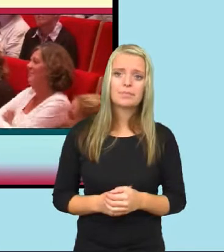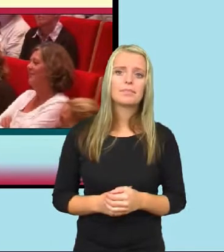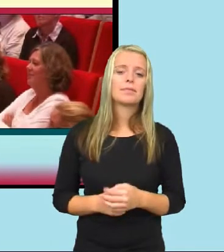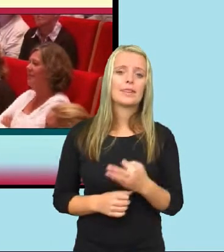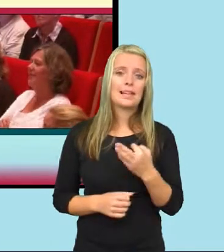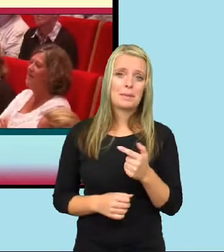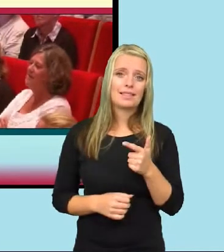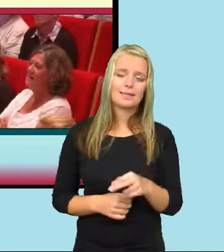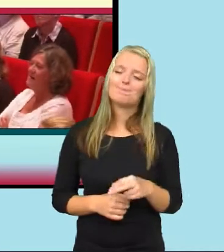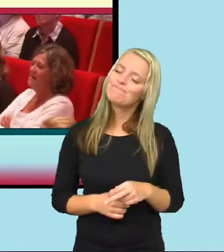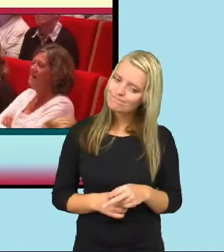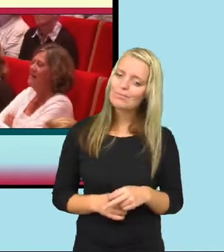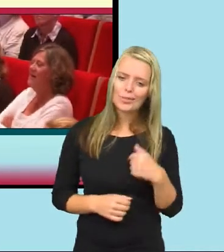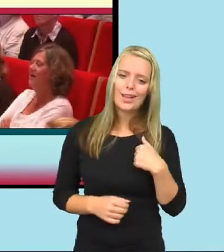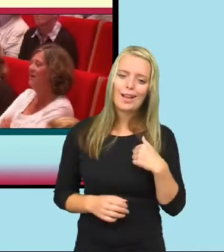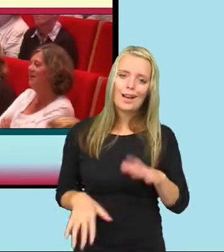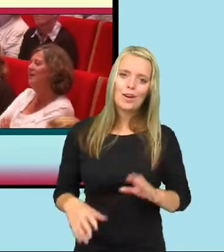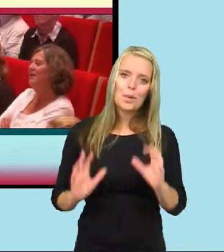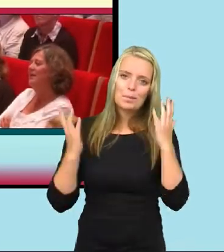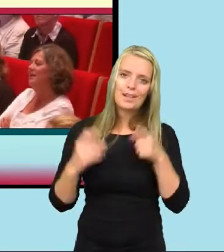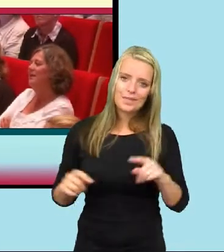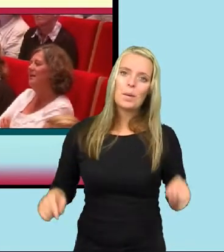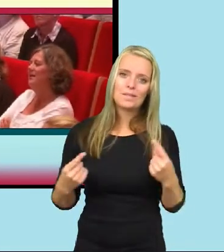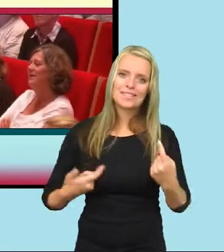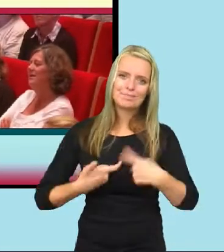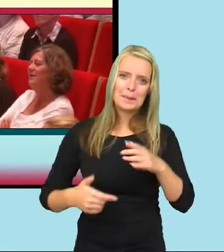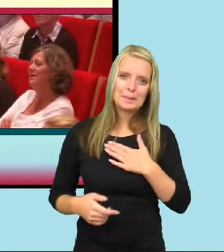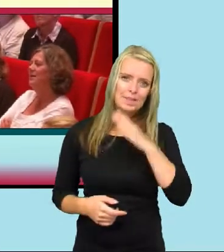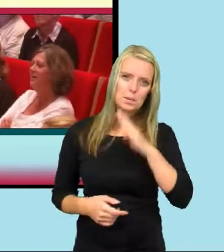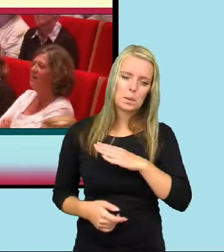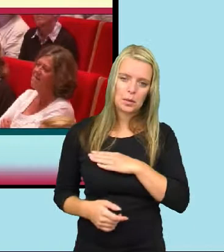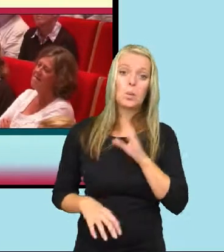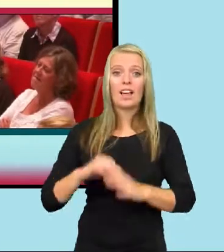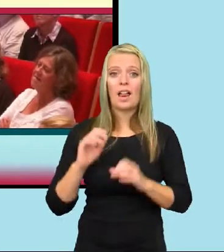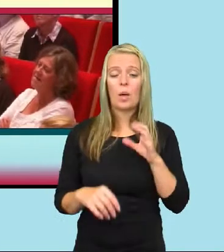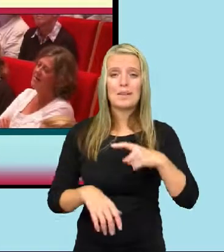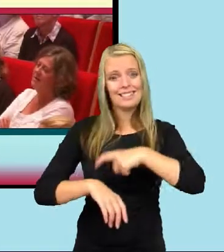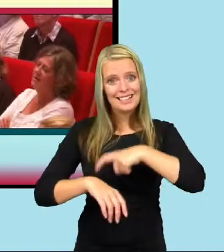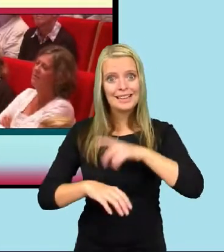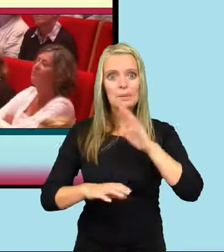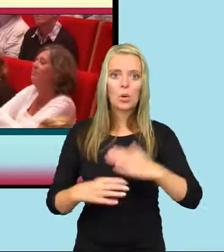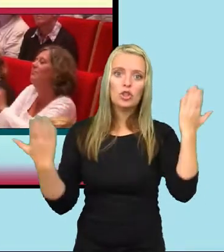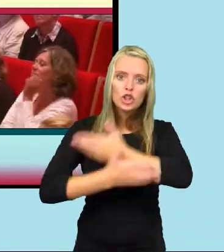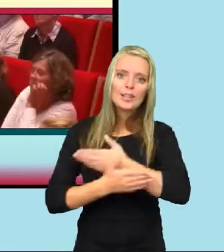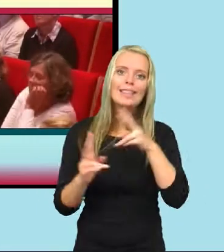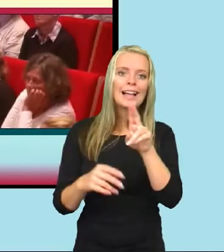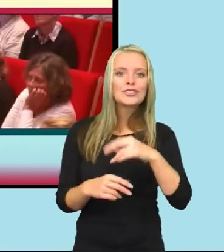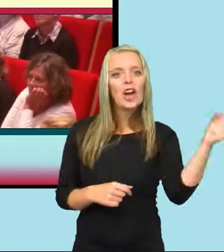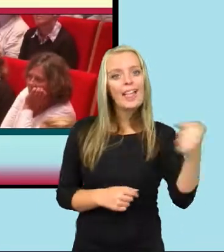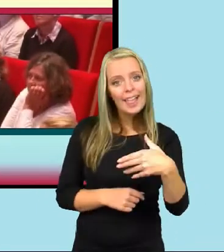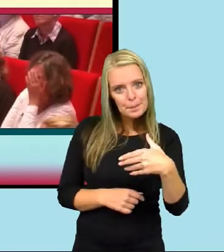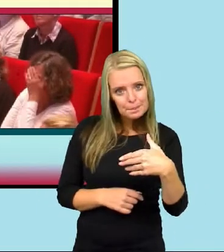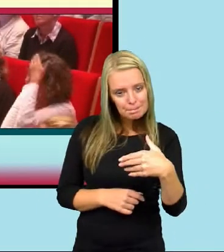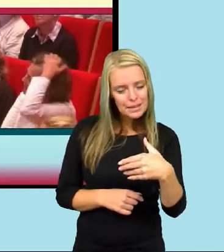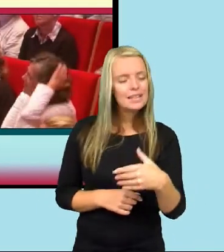Alltså den konflikten har jag varit i med min dotter, och det handlar om tidpunkt på dygnet när man ska hem. Och då är